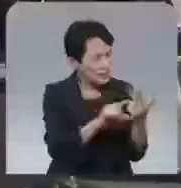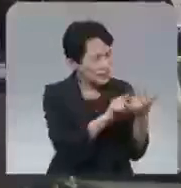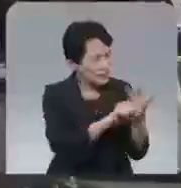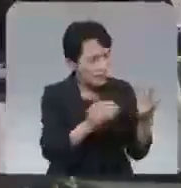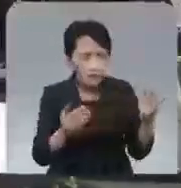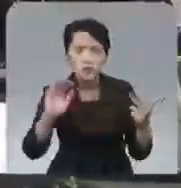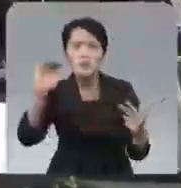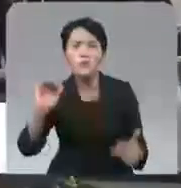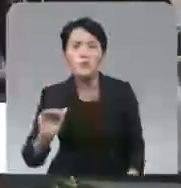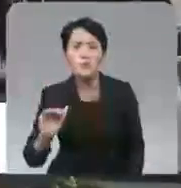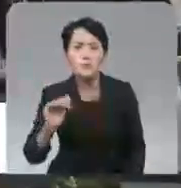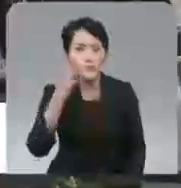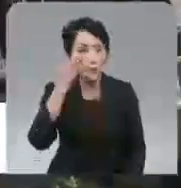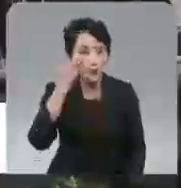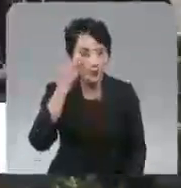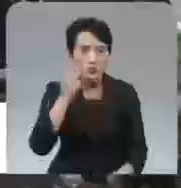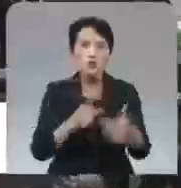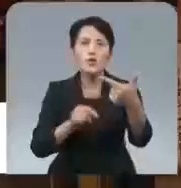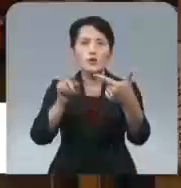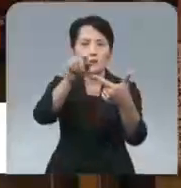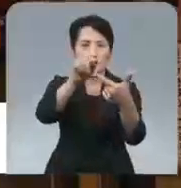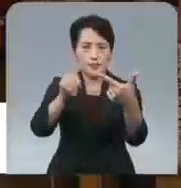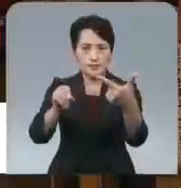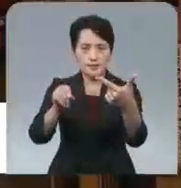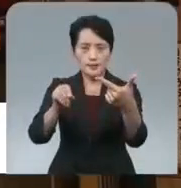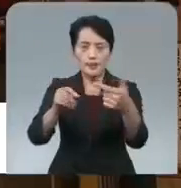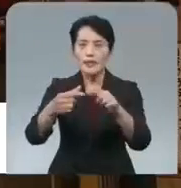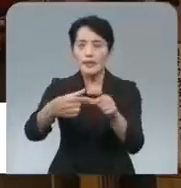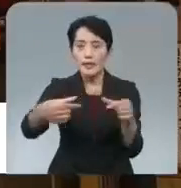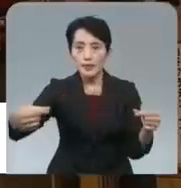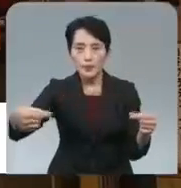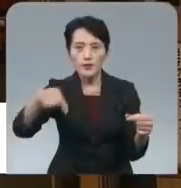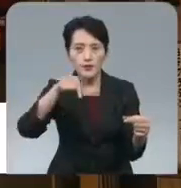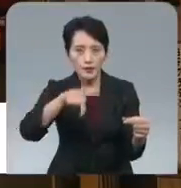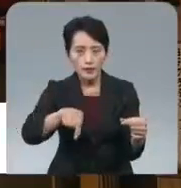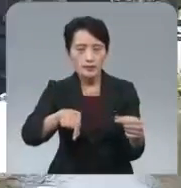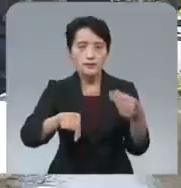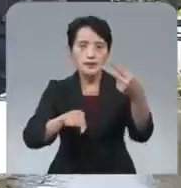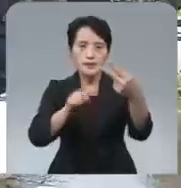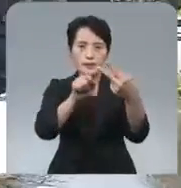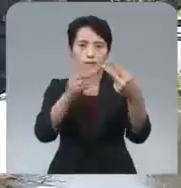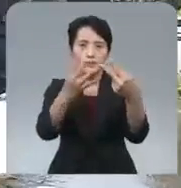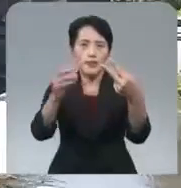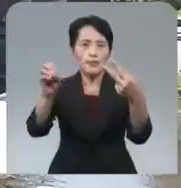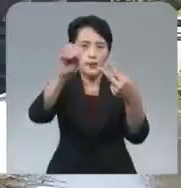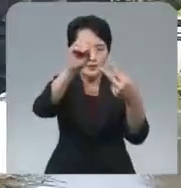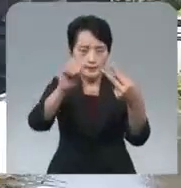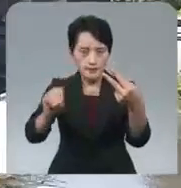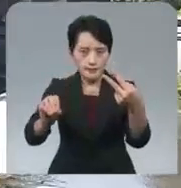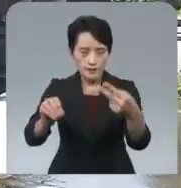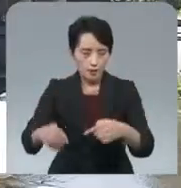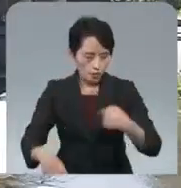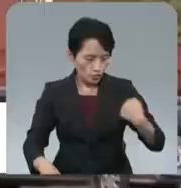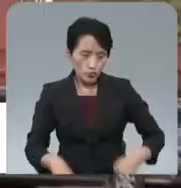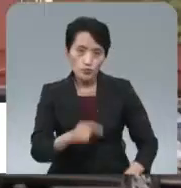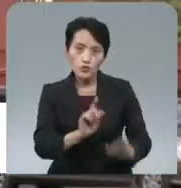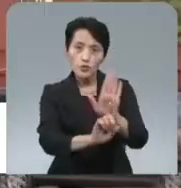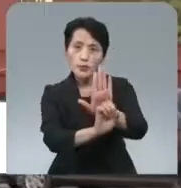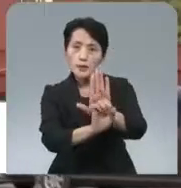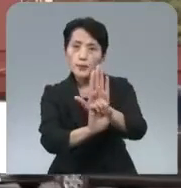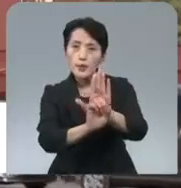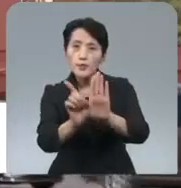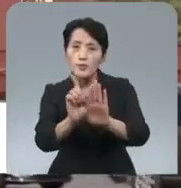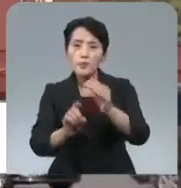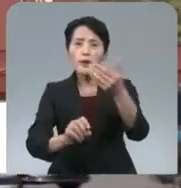giữ nguyên dự báo của Hàn Quốc là do tỷ lệ tiêm chủng mỗi một phát sinh của vat19 trong tháng trước đã vừa quá 70 phần trăm xuất khẩu tăng trưởng phẩm